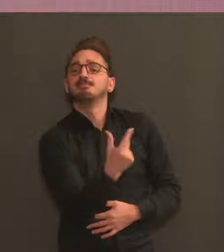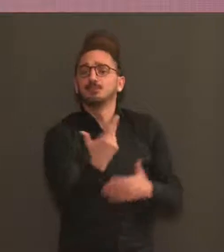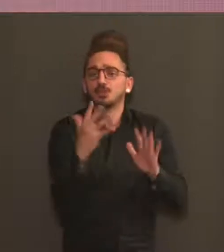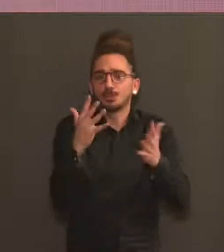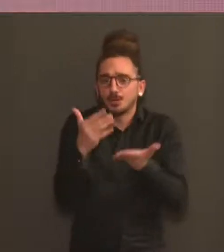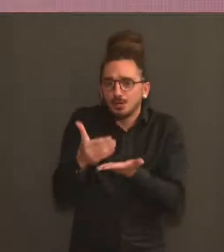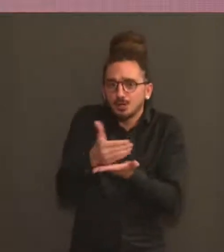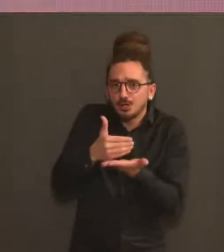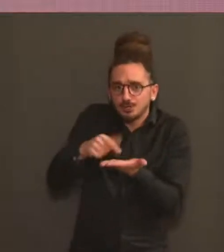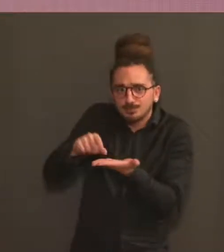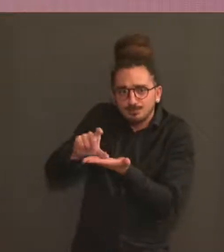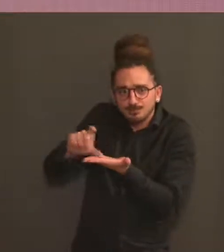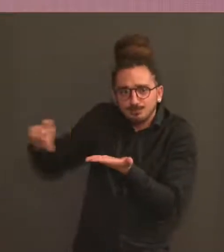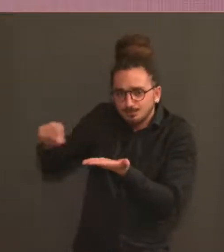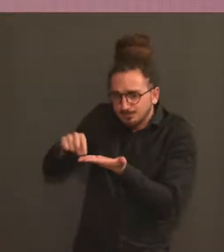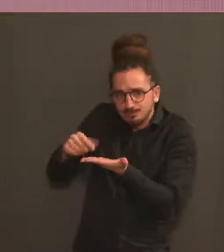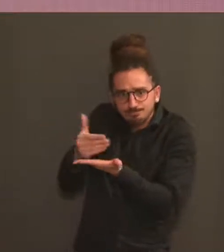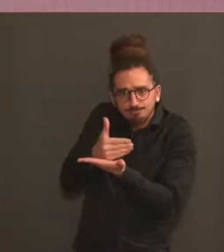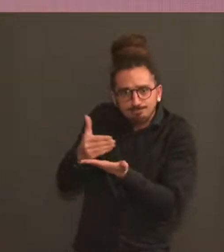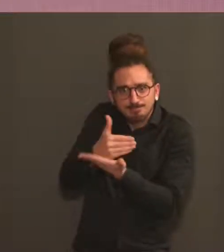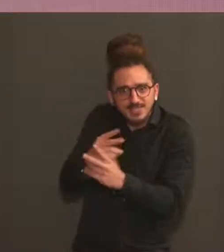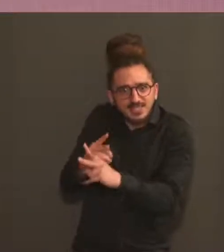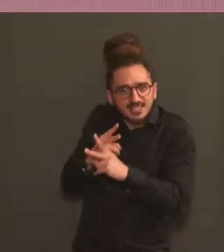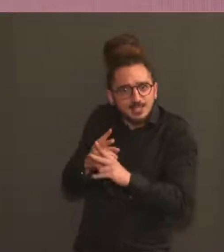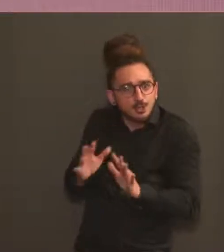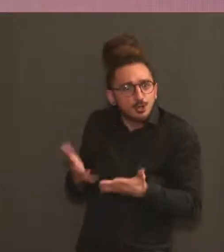règles liées à l'administration de ces